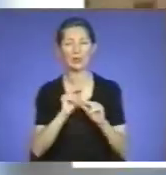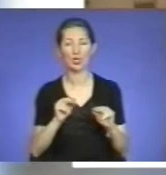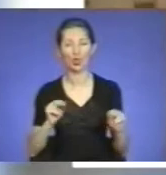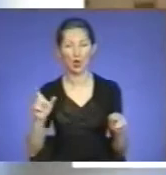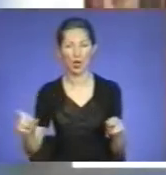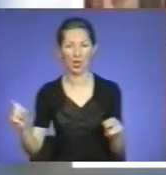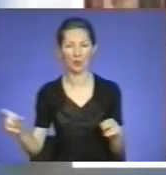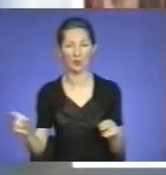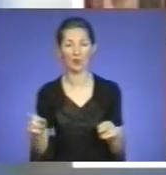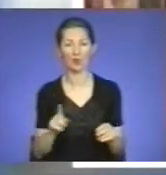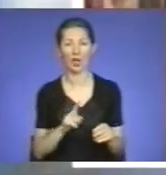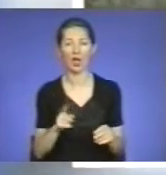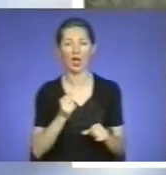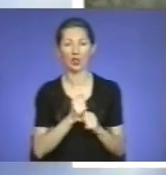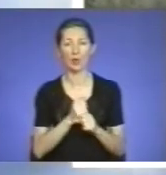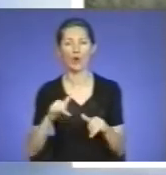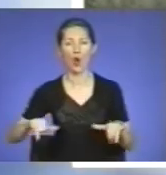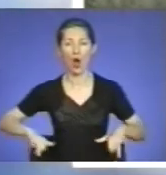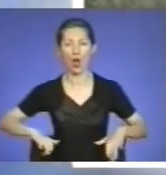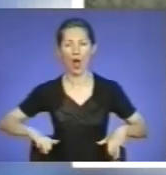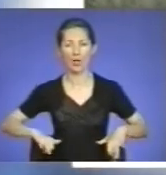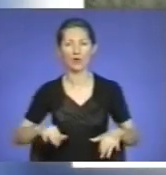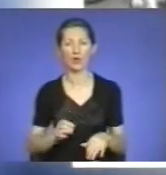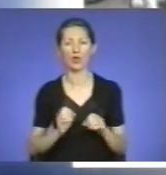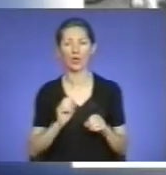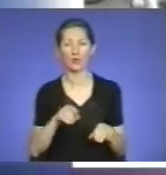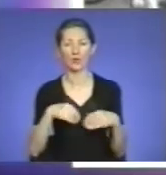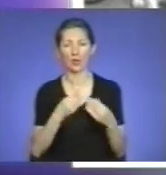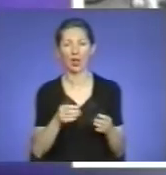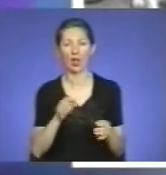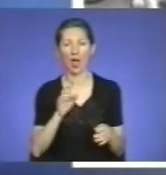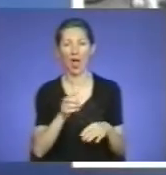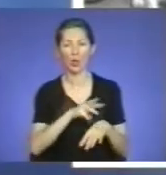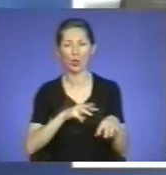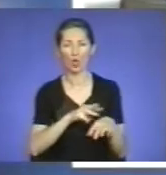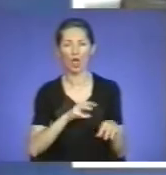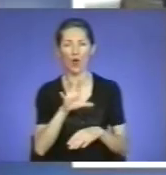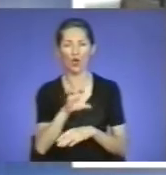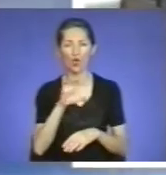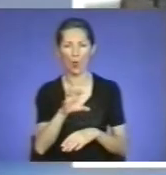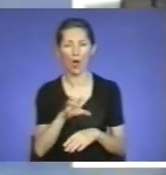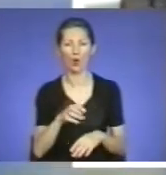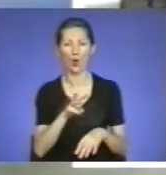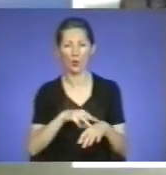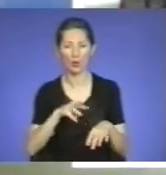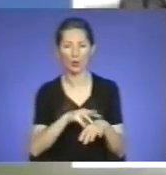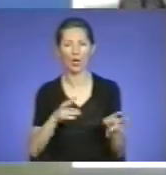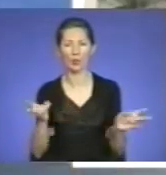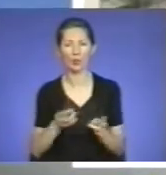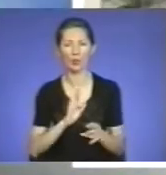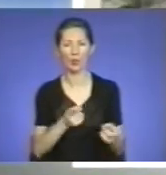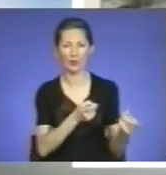Чинив хуліганство і натравив на правоохоронця бійцівського собаку. Міліціонерам довелося відстрілюватися від пса.